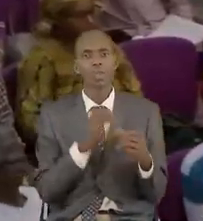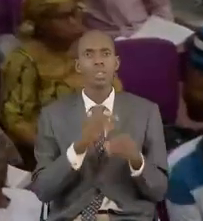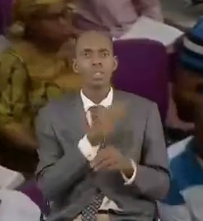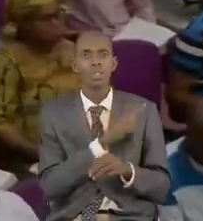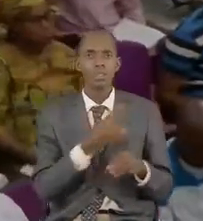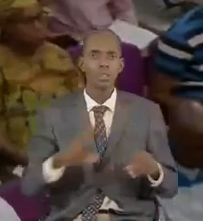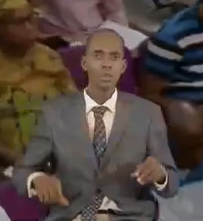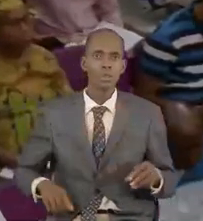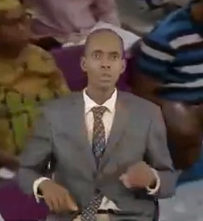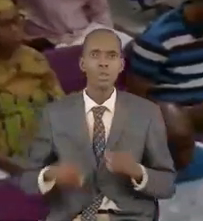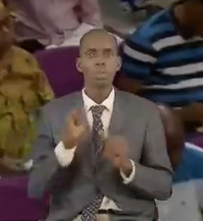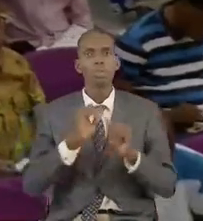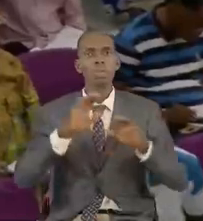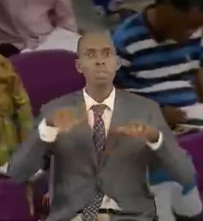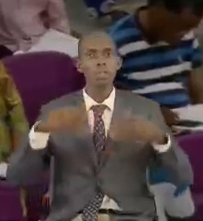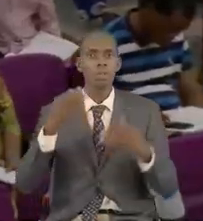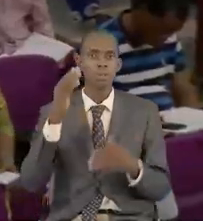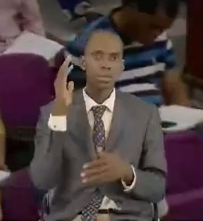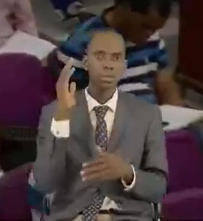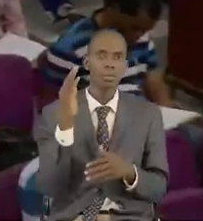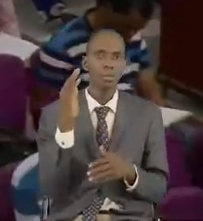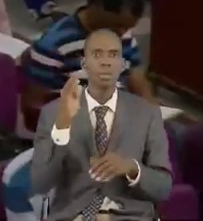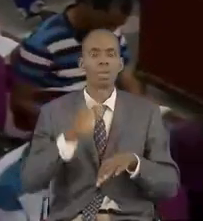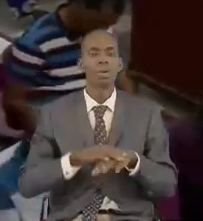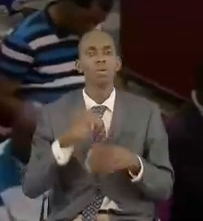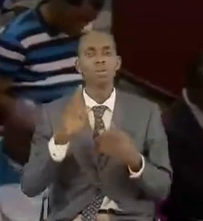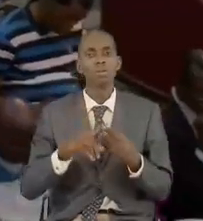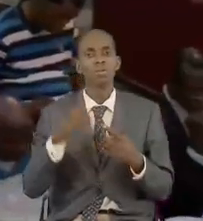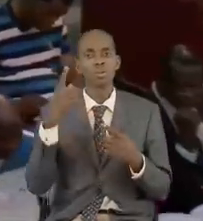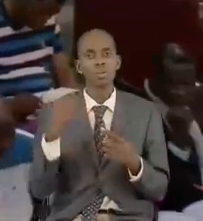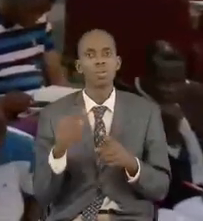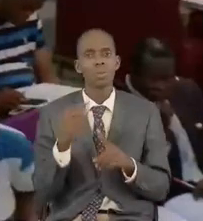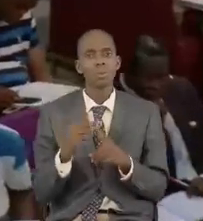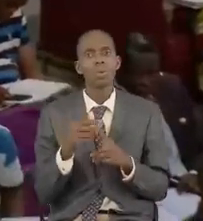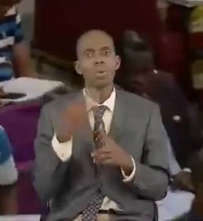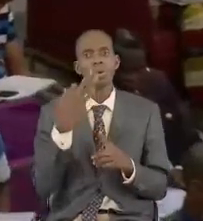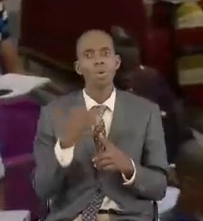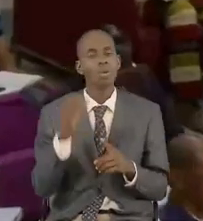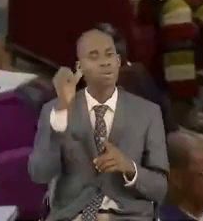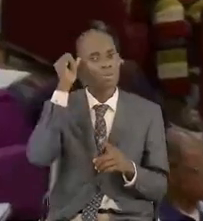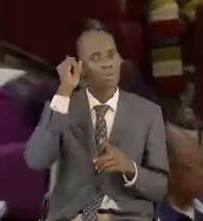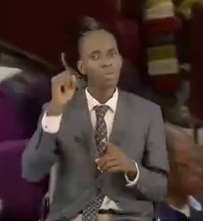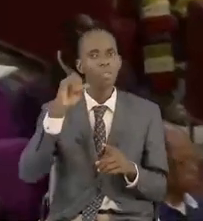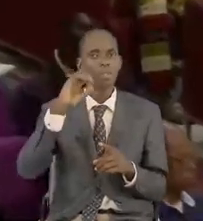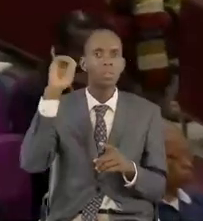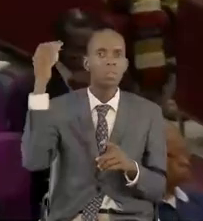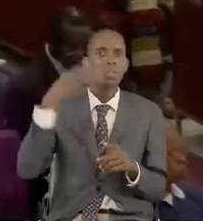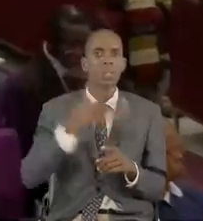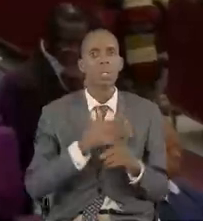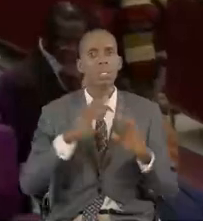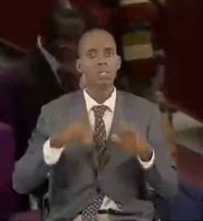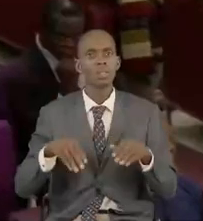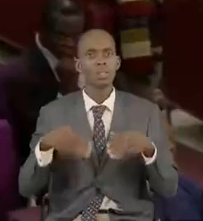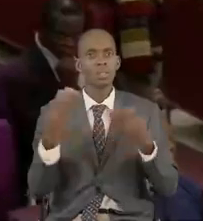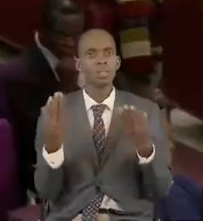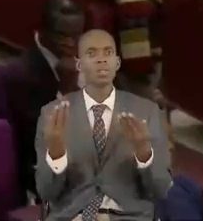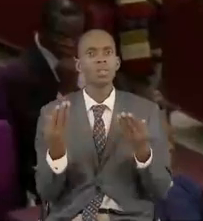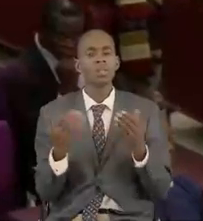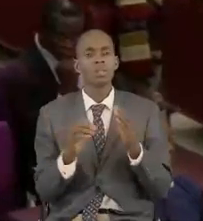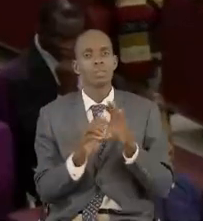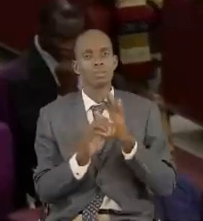sur le Seigneur qui rendait témoignages à la parole de sa grâce et permettait qu'il suffit